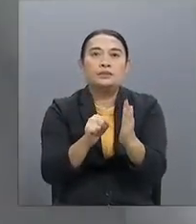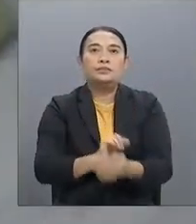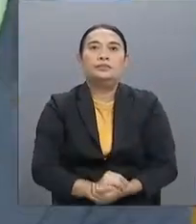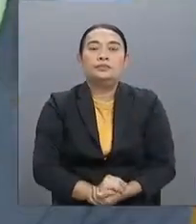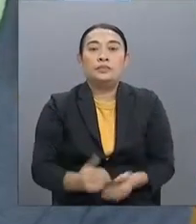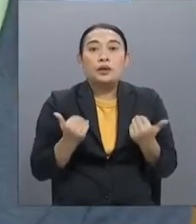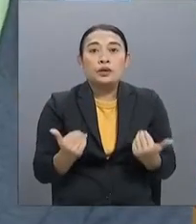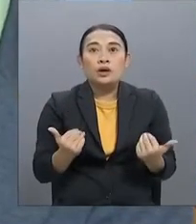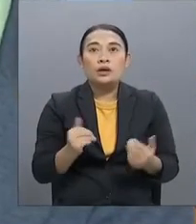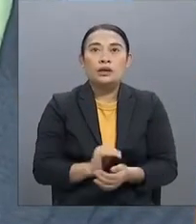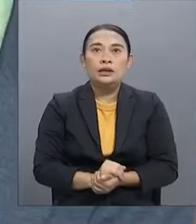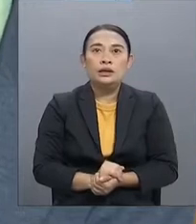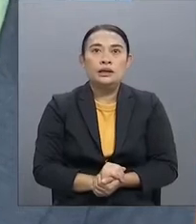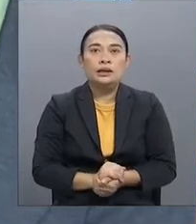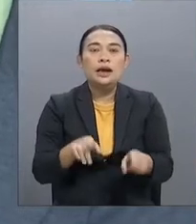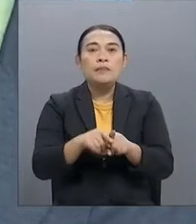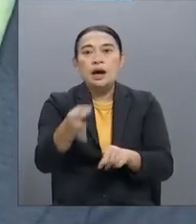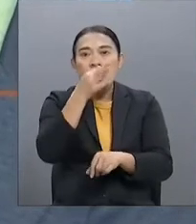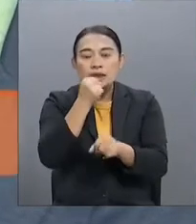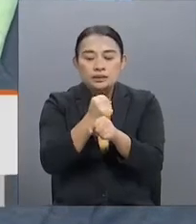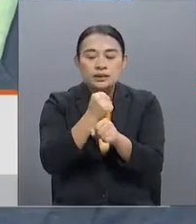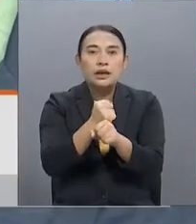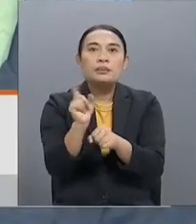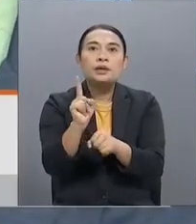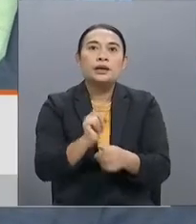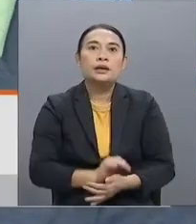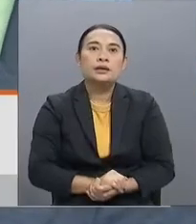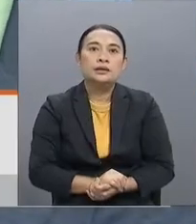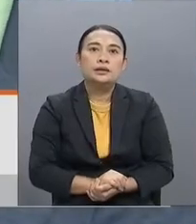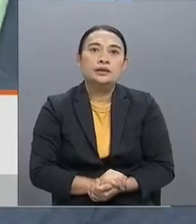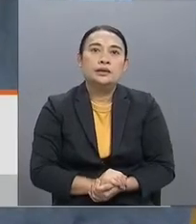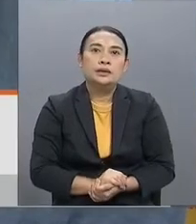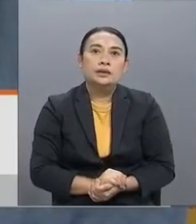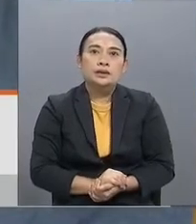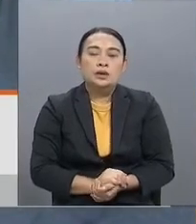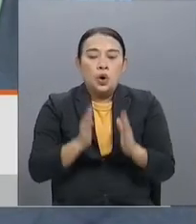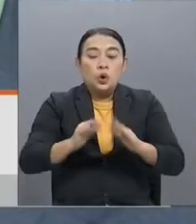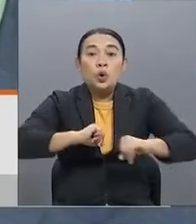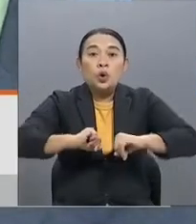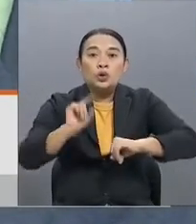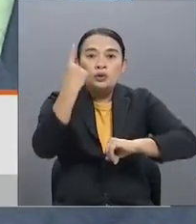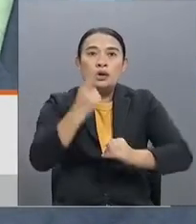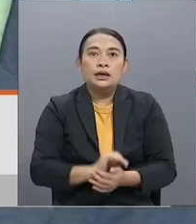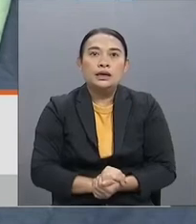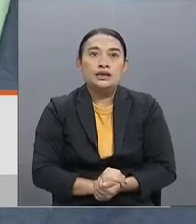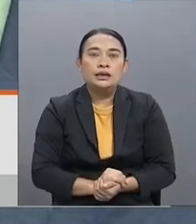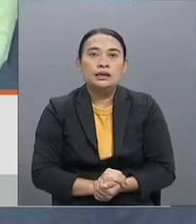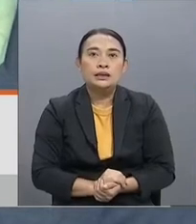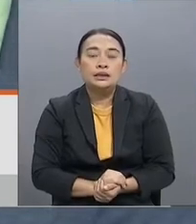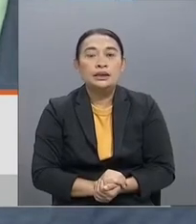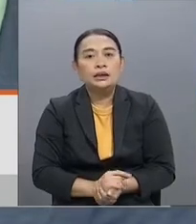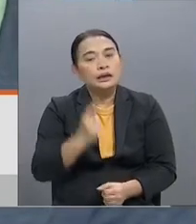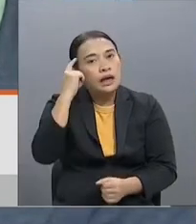แบบว่ามันเป็นอาชีพที่ยอดฮิตนะมันเป็นแบบว่าคนรุ่นใหม่อะไรเงี้ยแต่พอเราเอาเข้าจริงเรานึก